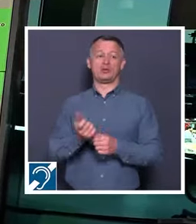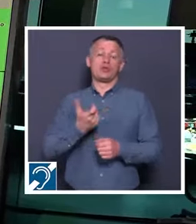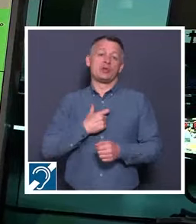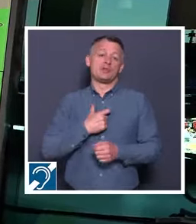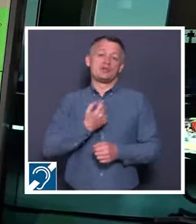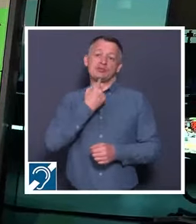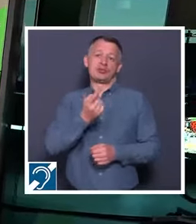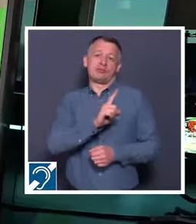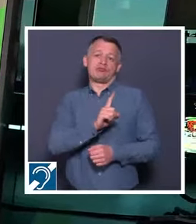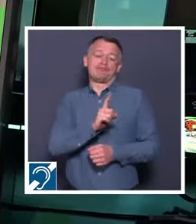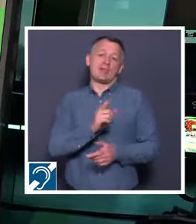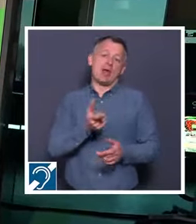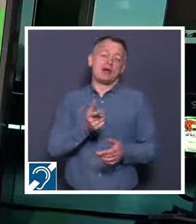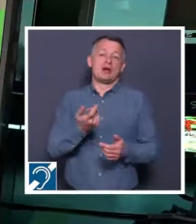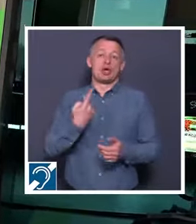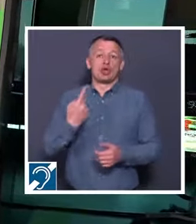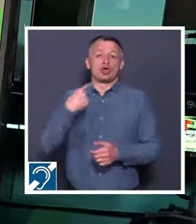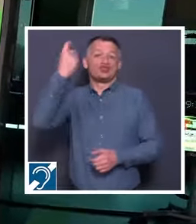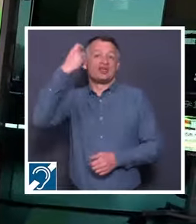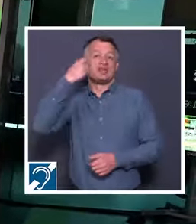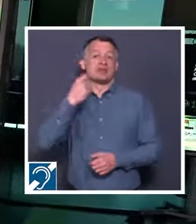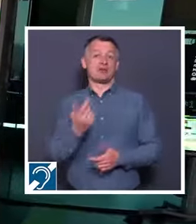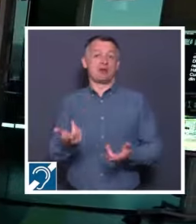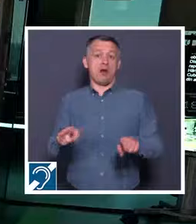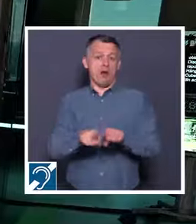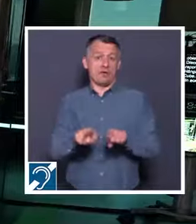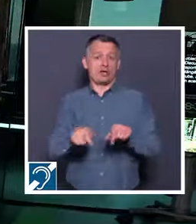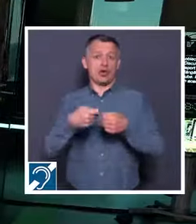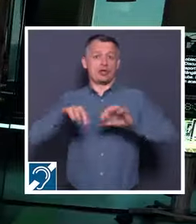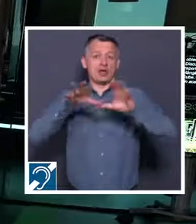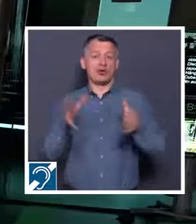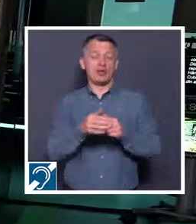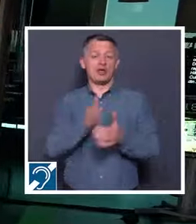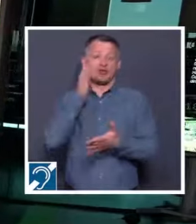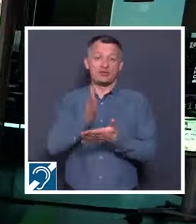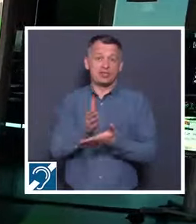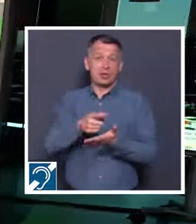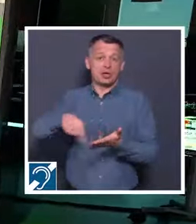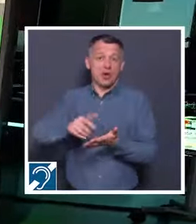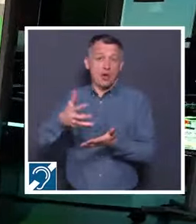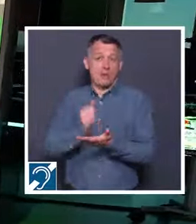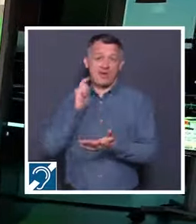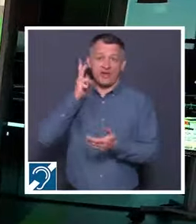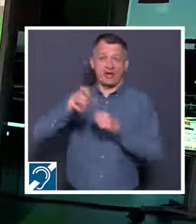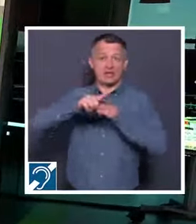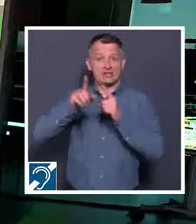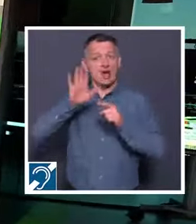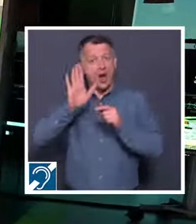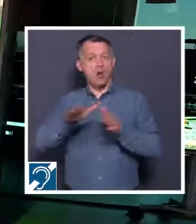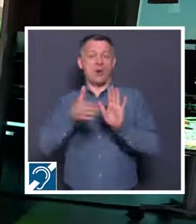delimităm puțin, suntem cetățeni și noi ai acestei țări și informații, deciziile pe care noi le luăm în fiecare zi au la bază niște